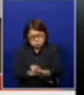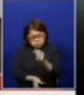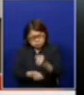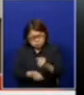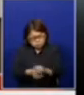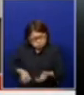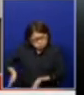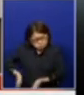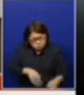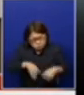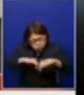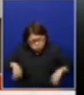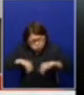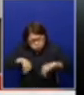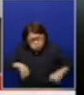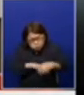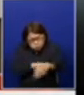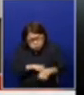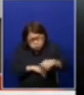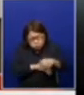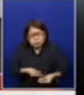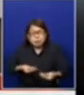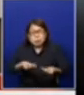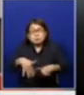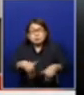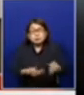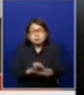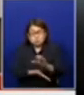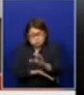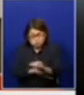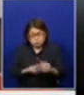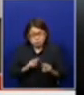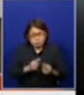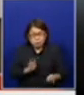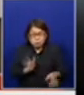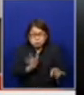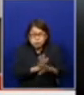องบึงให้กับชาวบ้านท้ายที่สุดไป